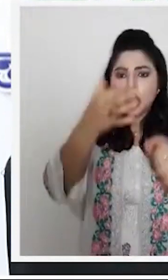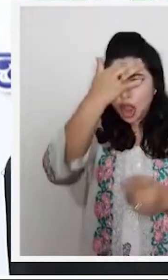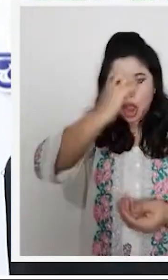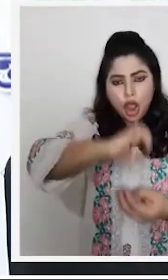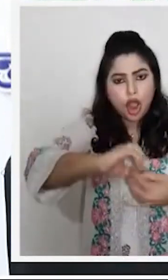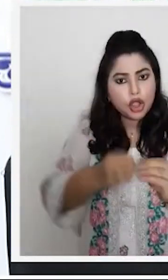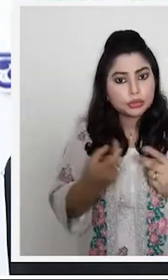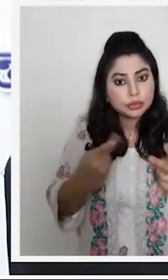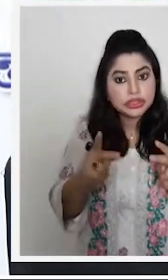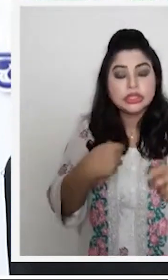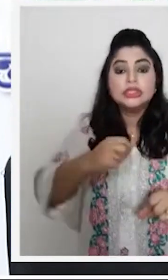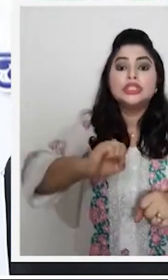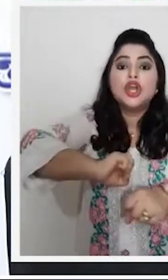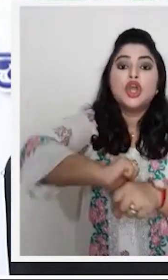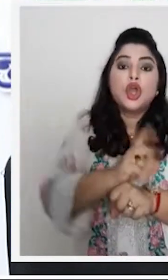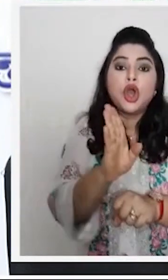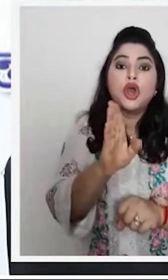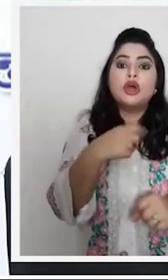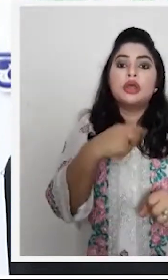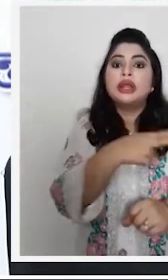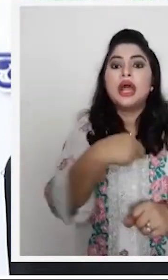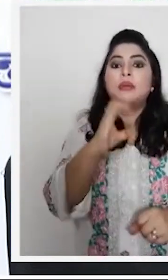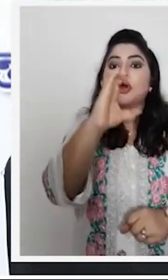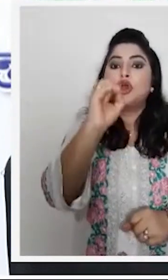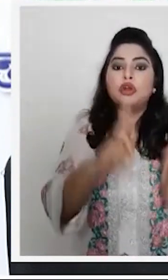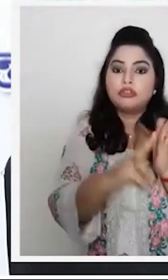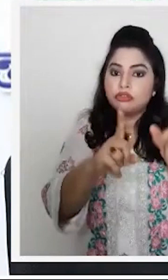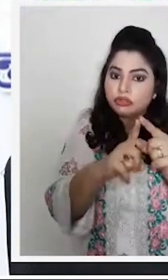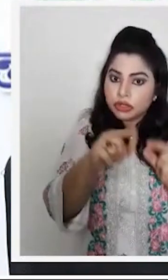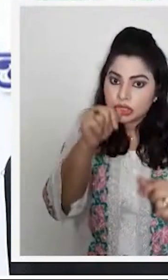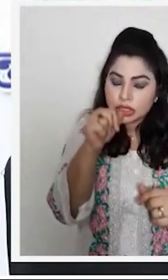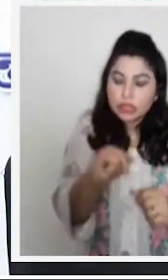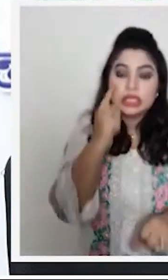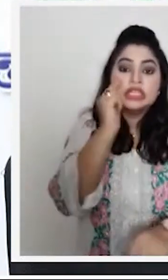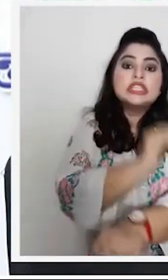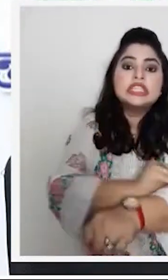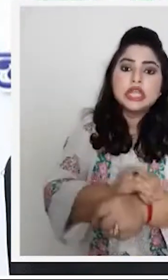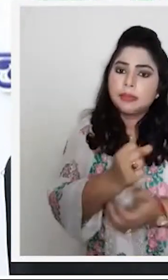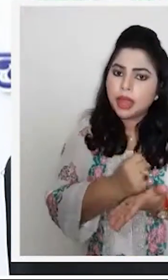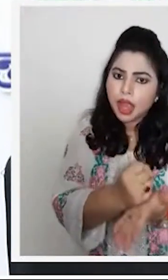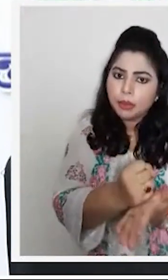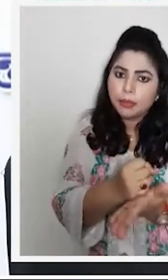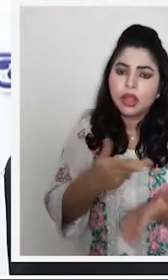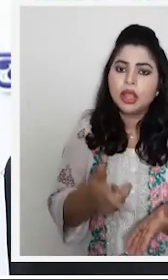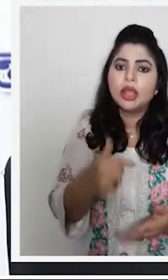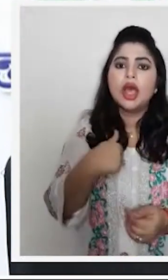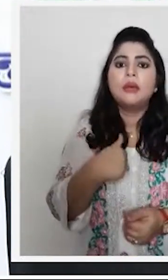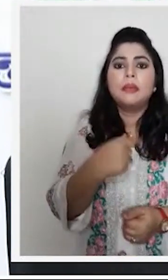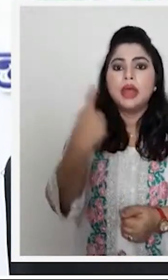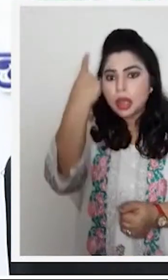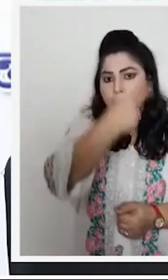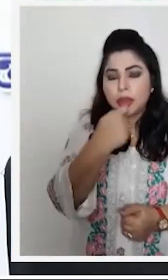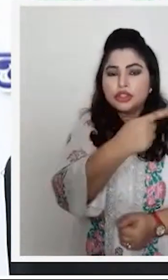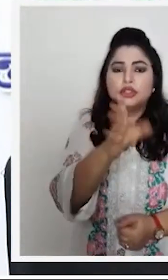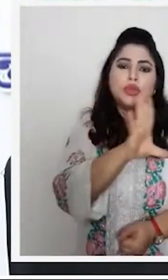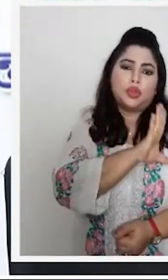এই যখন সারা দেশ করোনার এই পরিস্থিতিতে জর্জরিত এবং আমাদের কোভিড এবং নন কোভিড সকল রোগীর চিকিৎসা